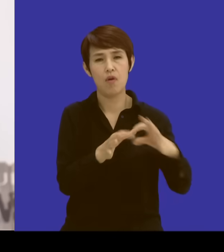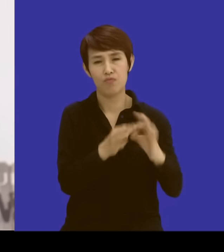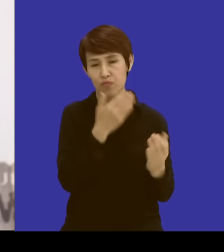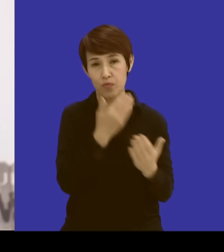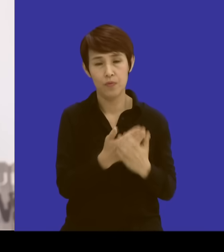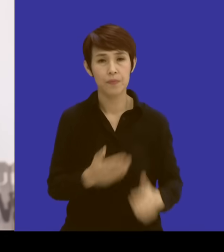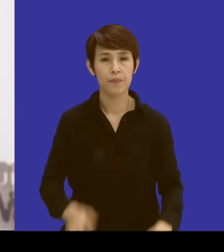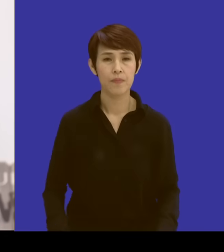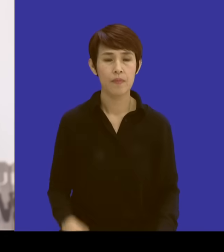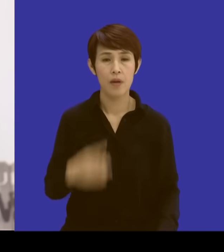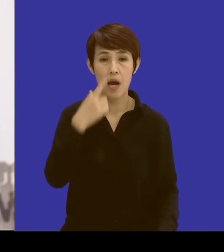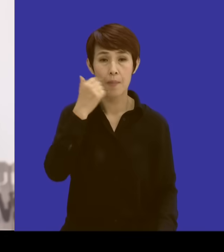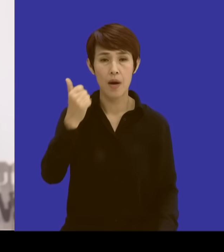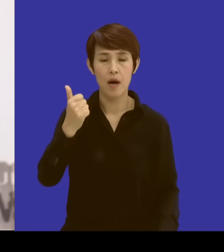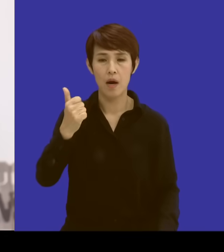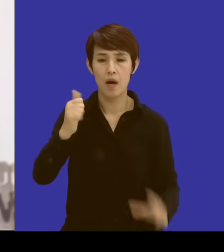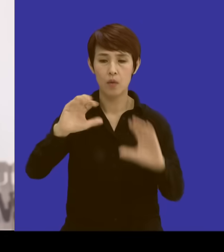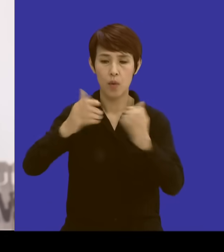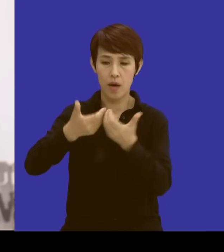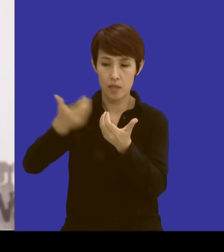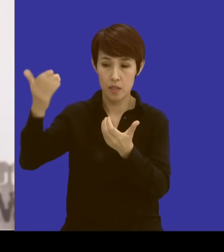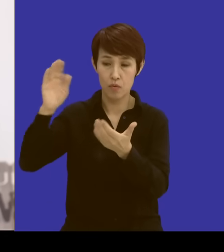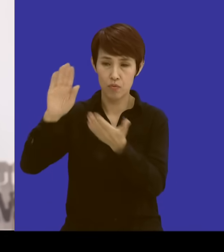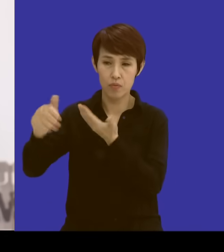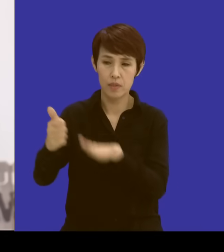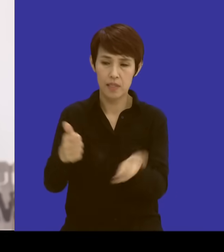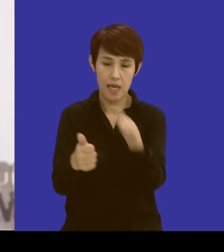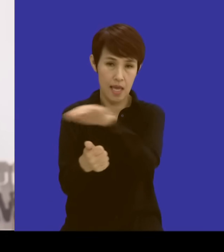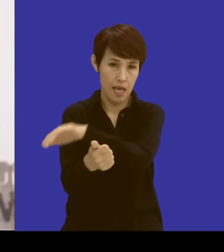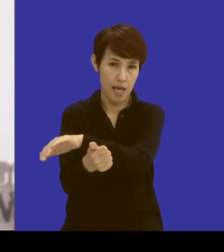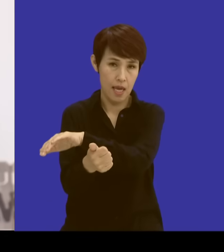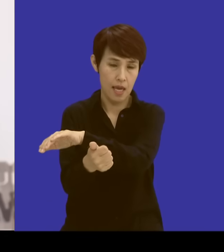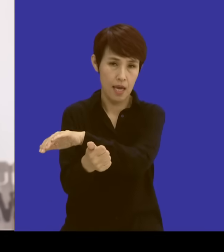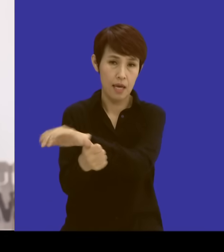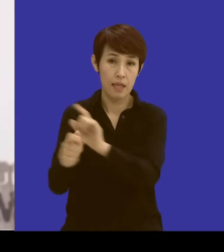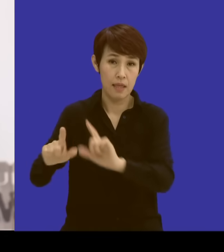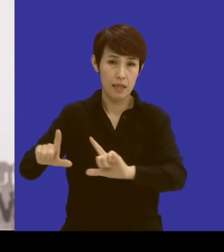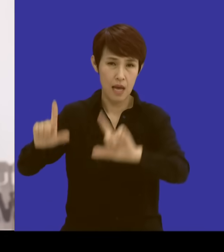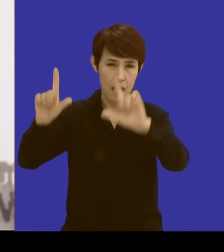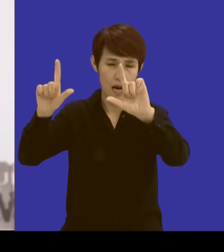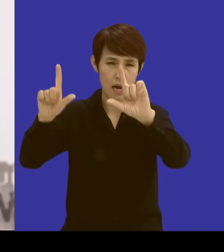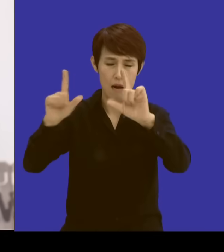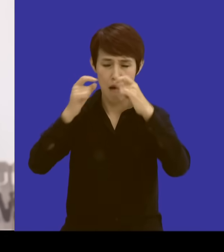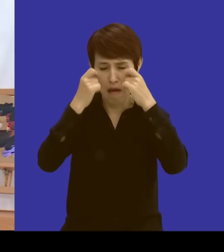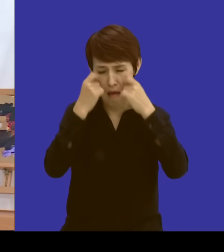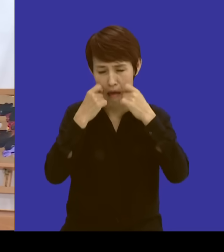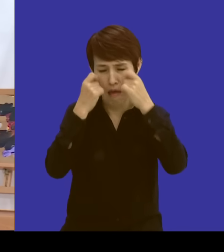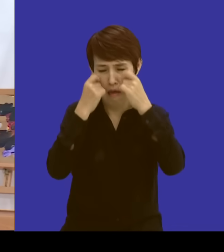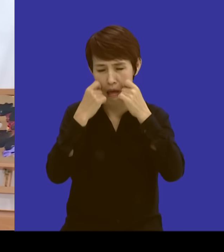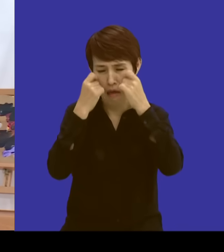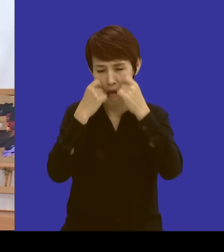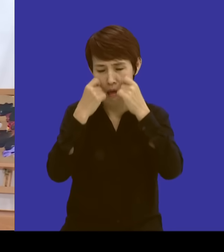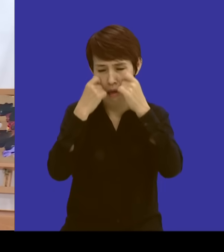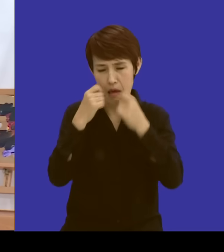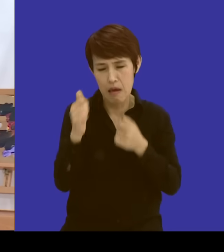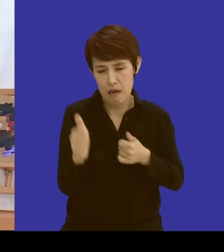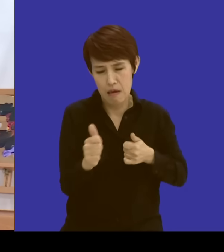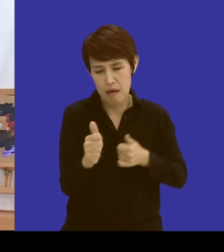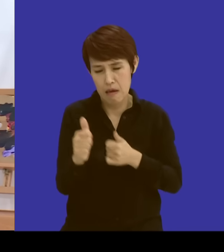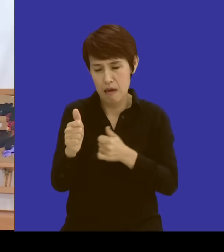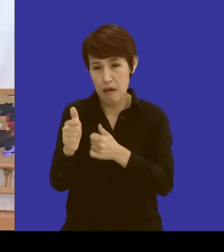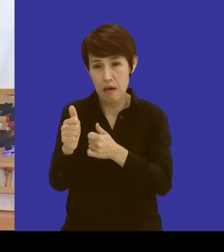아버지가 돌아가시고 장례식이었는데 네. 이렇게 뒤를 따라가고 있었죠. 그렇죠. 울면서. 네. 그랬더니 이제 아버지 친구 목사님이